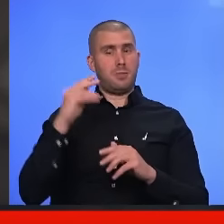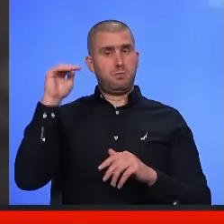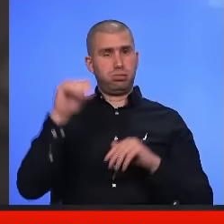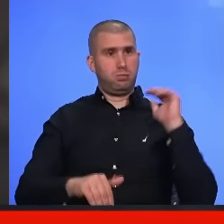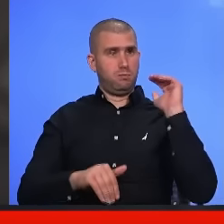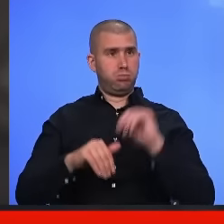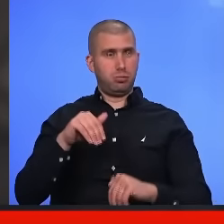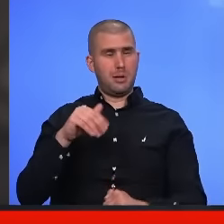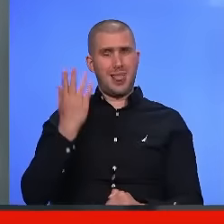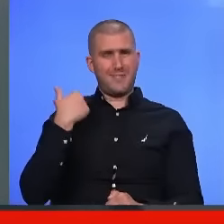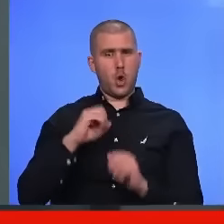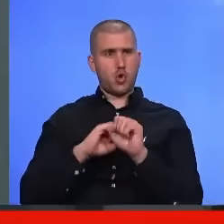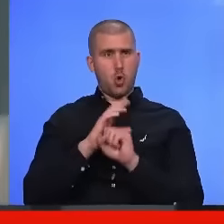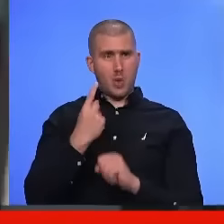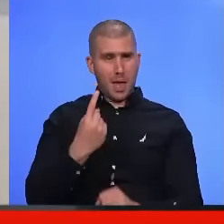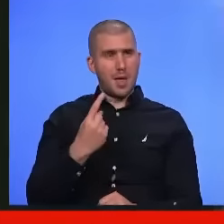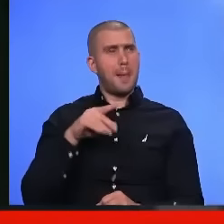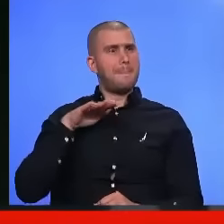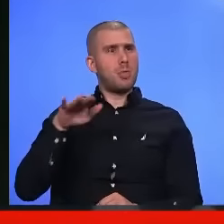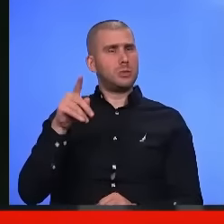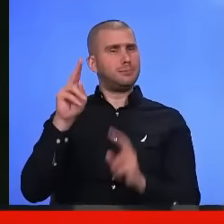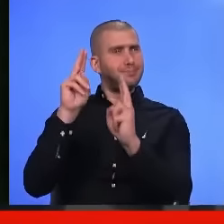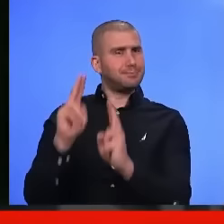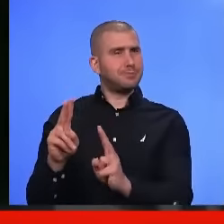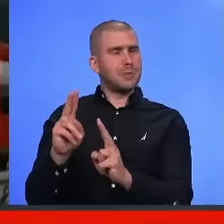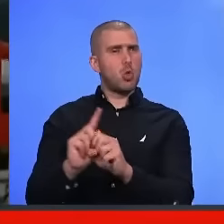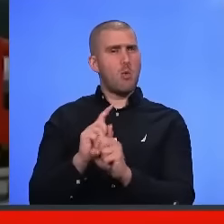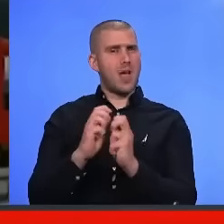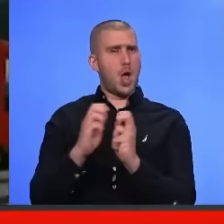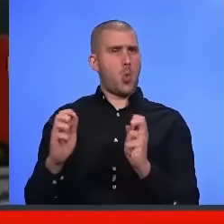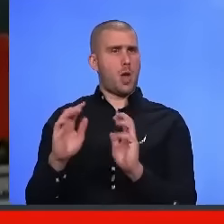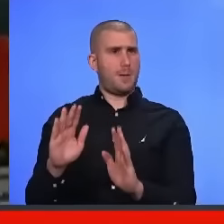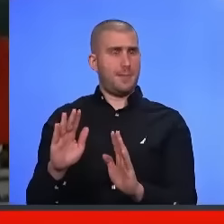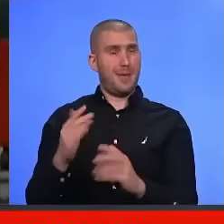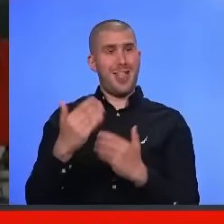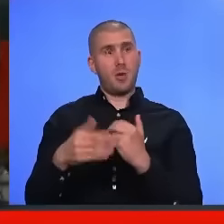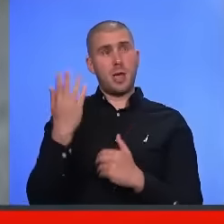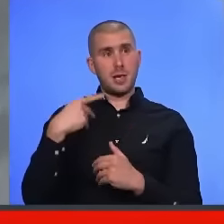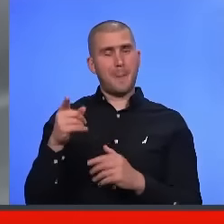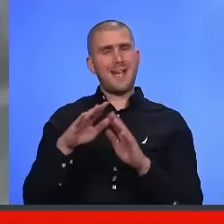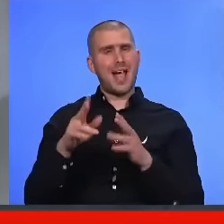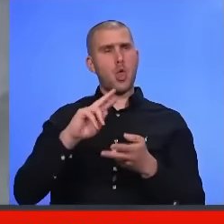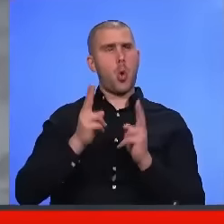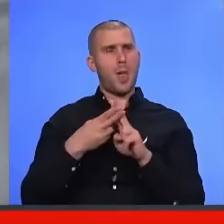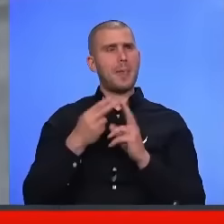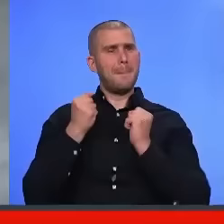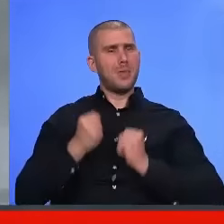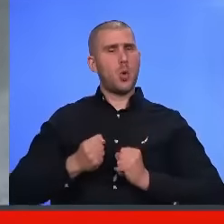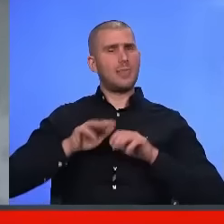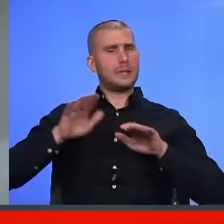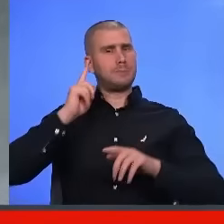שהיו לפני הקורונה, המטוסים האלה קורקעו למשך תקופה ארוכה. לאחרונה גם הקרן העולמית לבטיחות טיסה